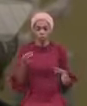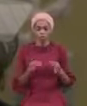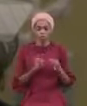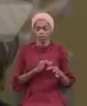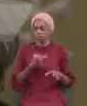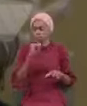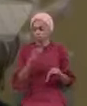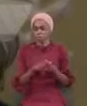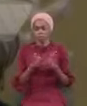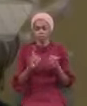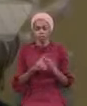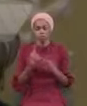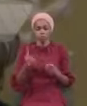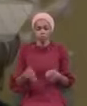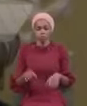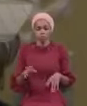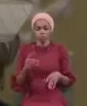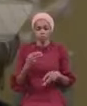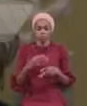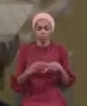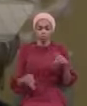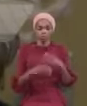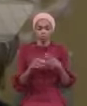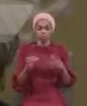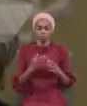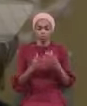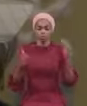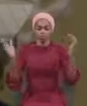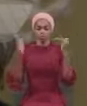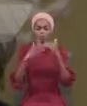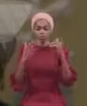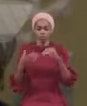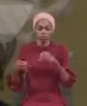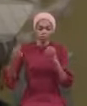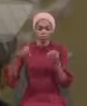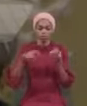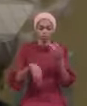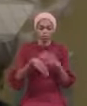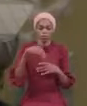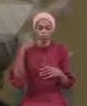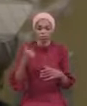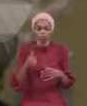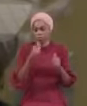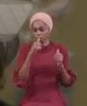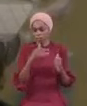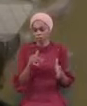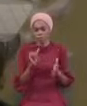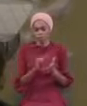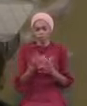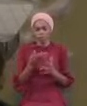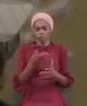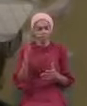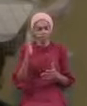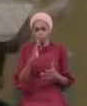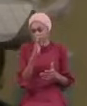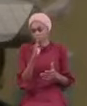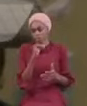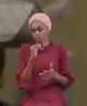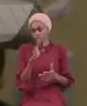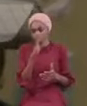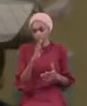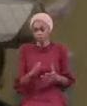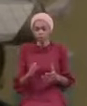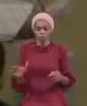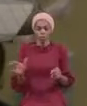des cieux si je ne réponds pas sur vous la béndition en abondance pour vous voil mon frère comme nous